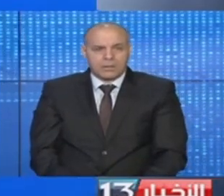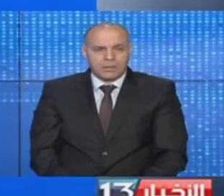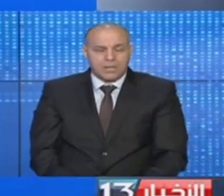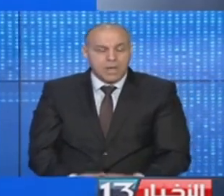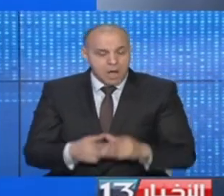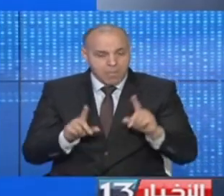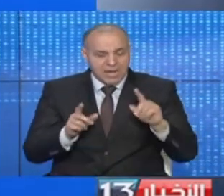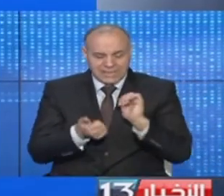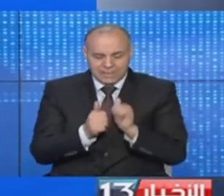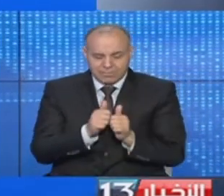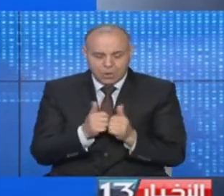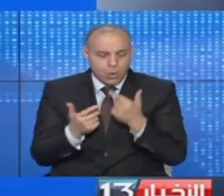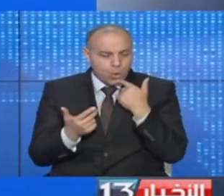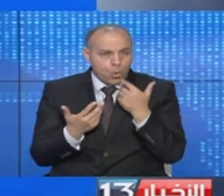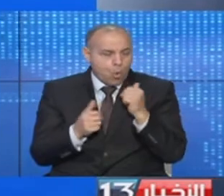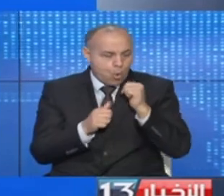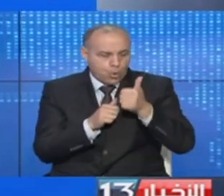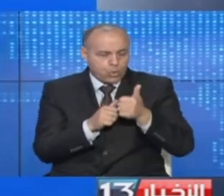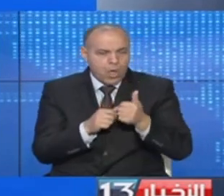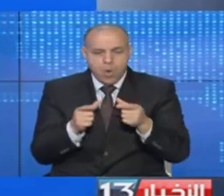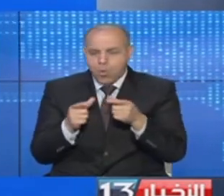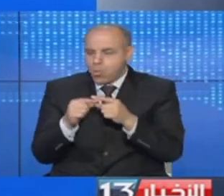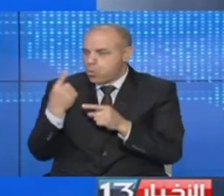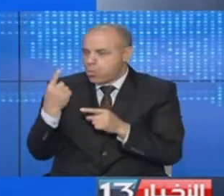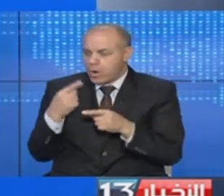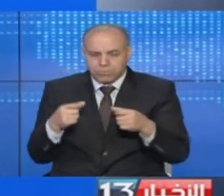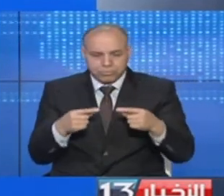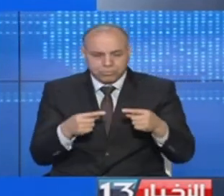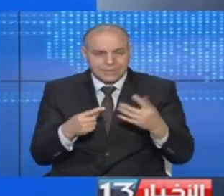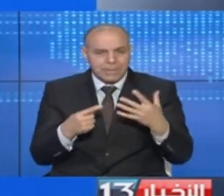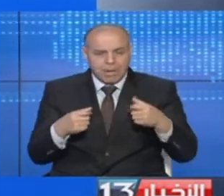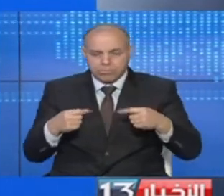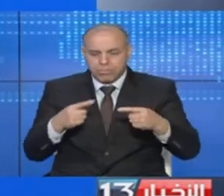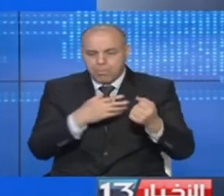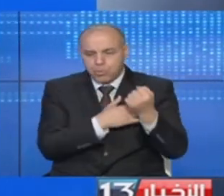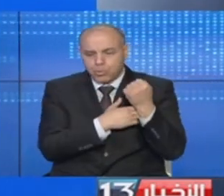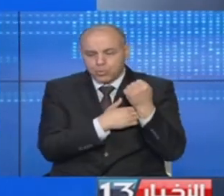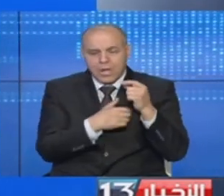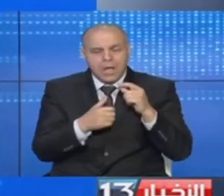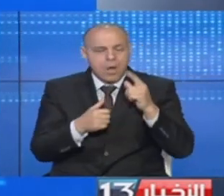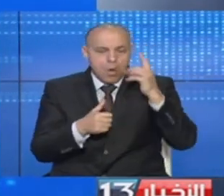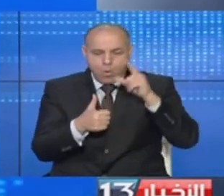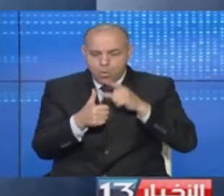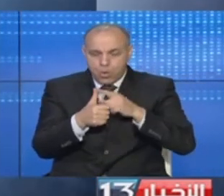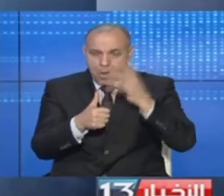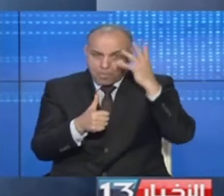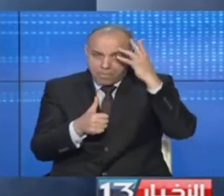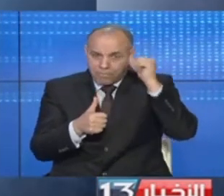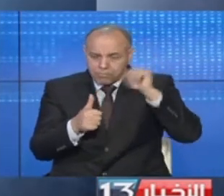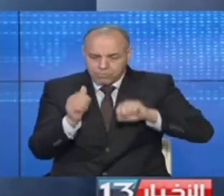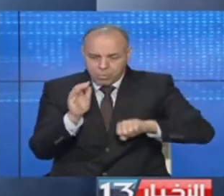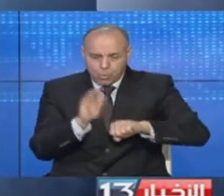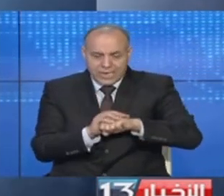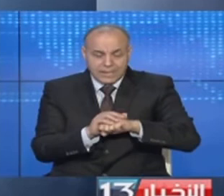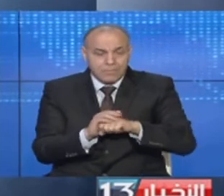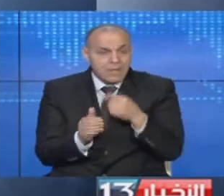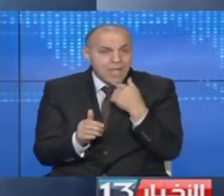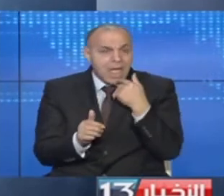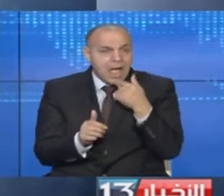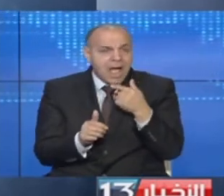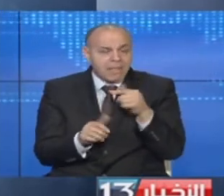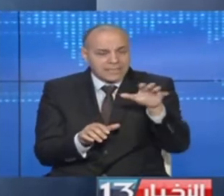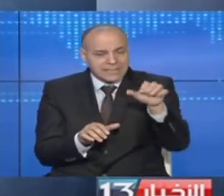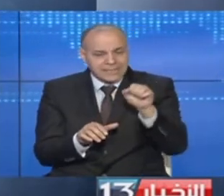في أخبار الرياضة، تدور غدا الدفعة الأولى من 7 جولات بطولة الرابطة المحترفة الأولى لكرة القدم،